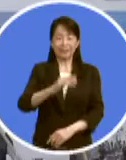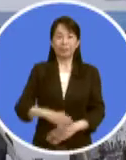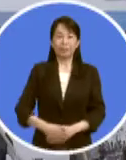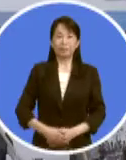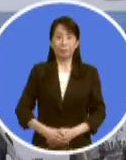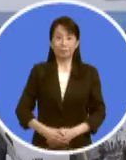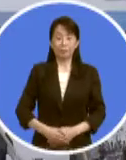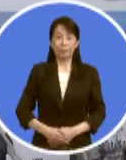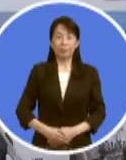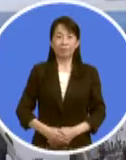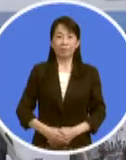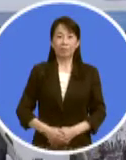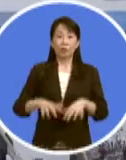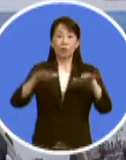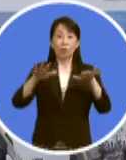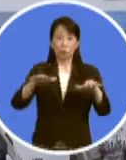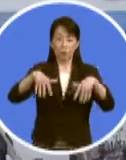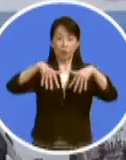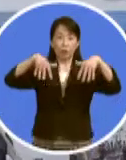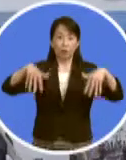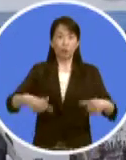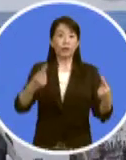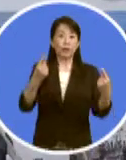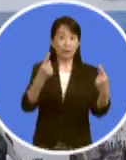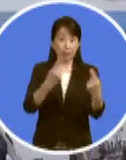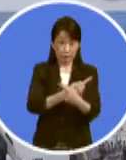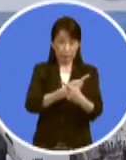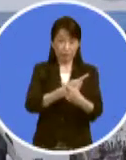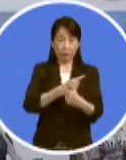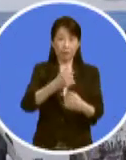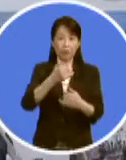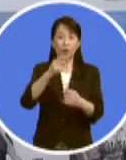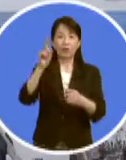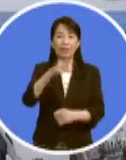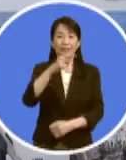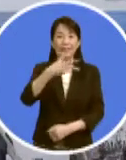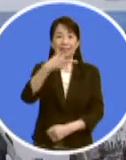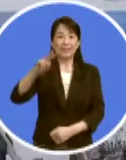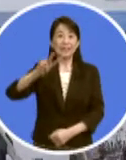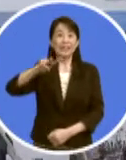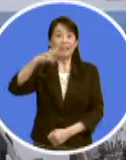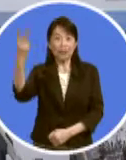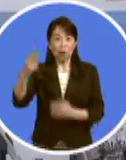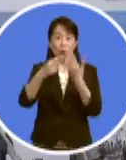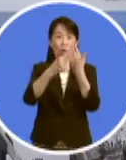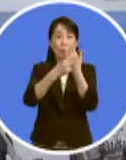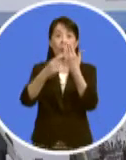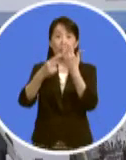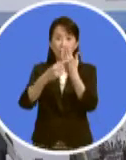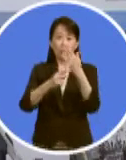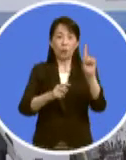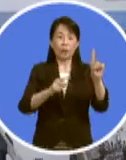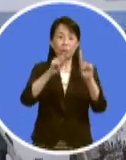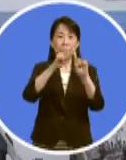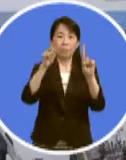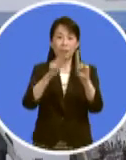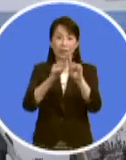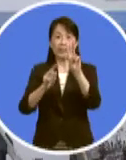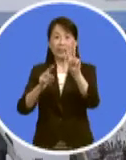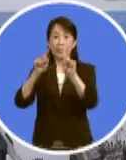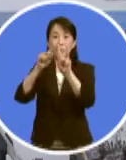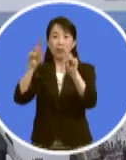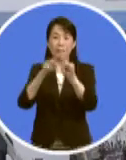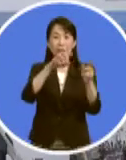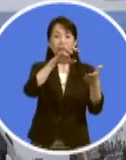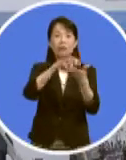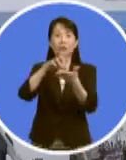思います今回の組織改正それから人事井戸のポイントということで12ページに書かせていただいて